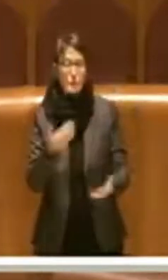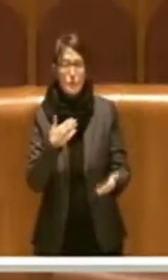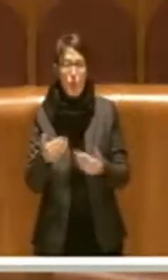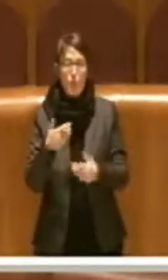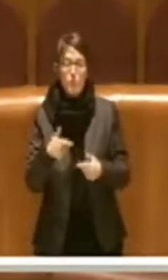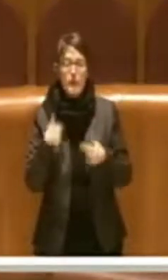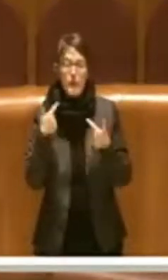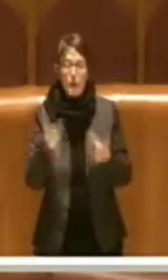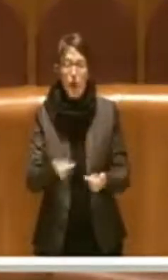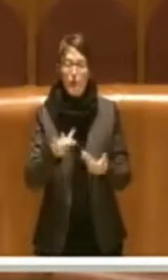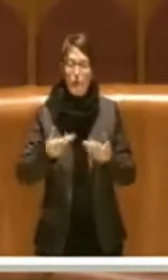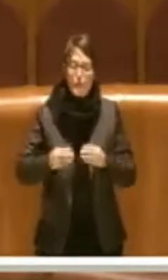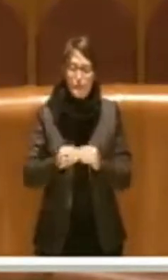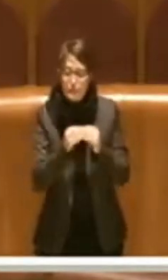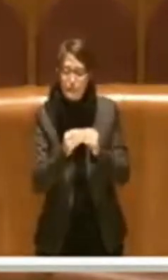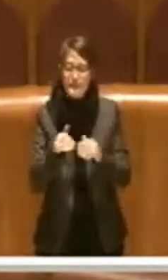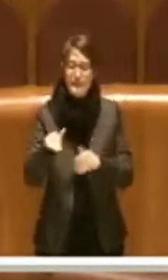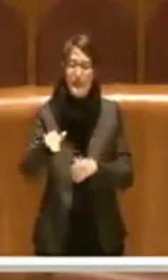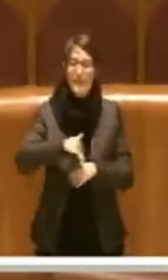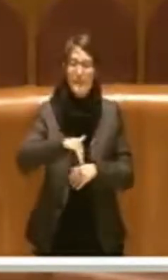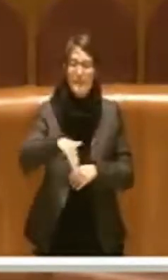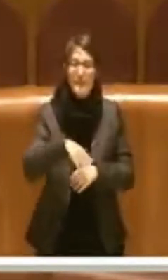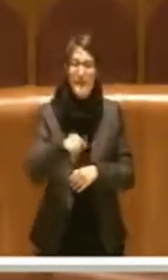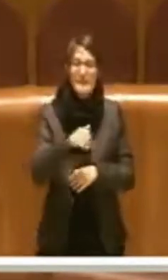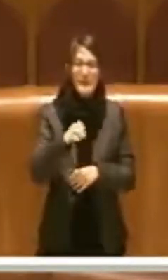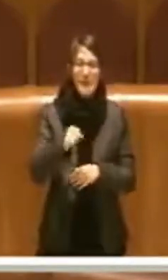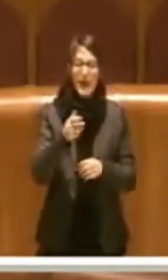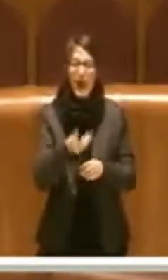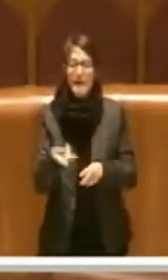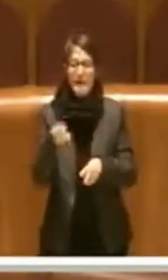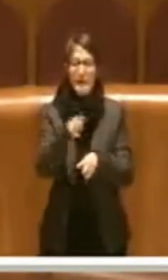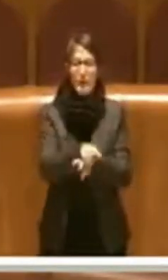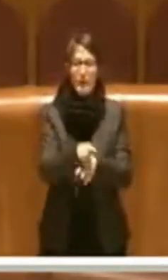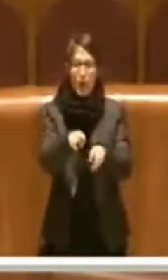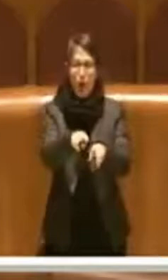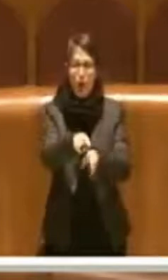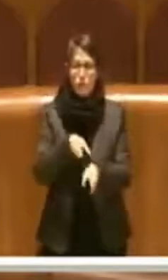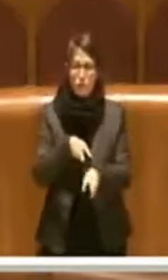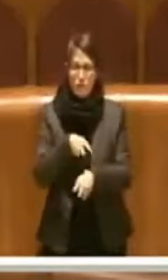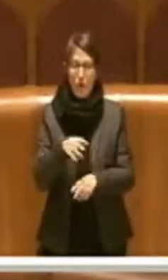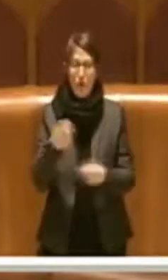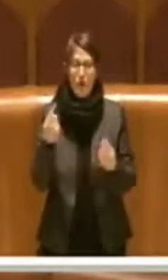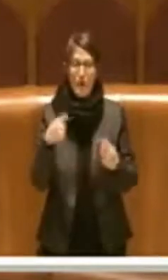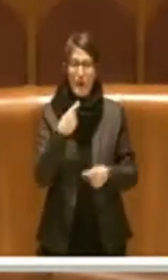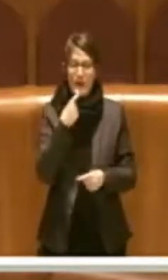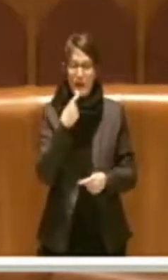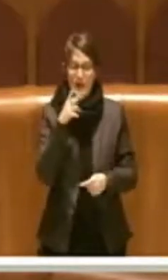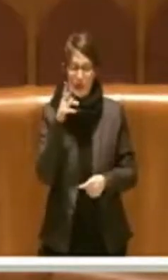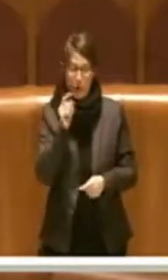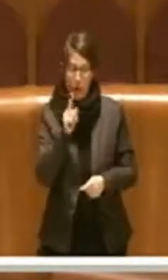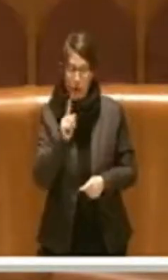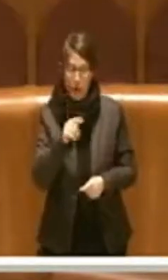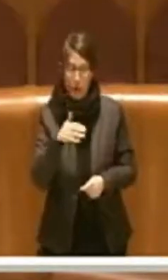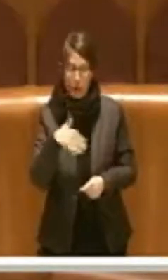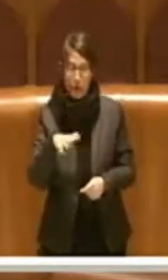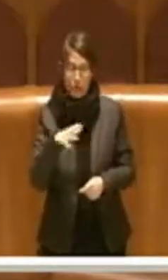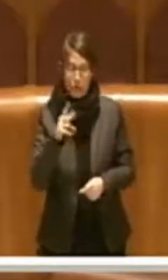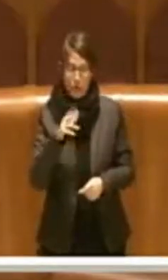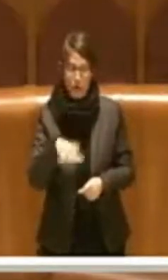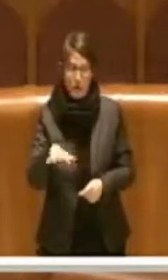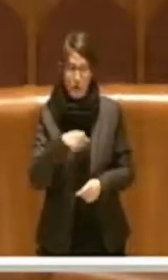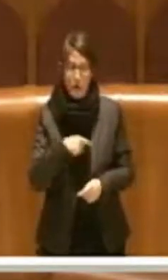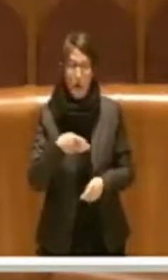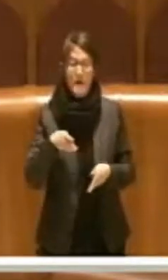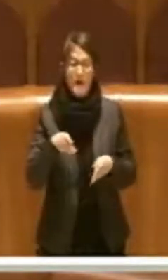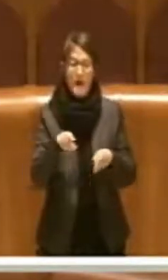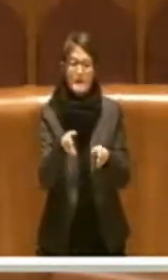Selva Candida. Per chi non conosce la zona, oggi quella strada è una strada molto stretta, ad una corsia per